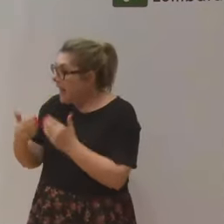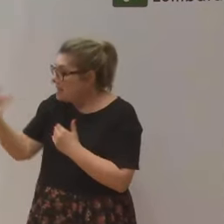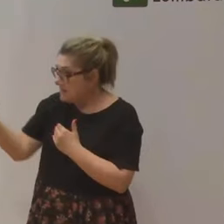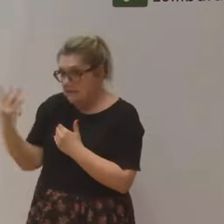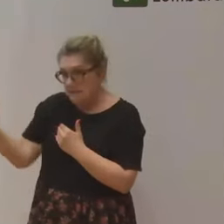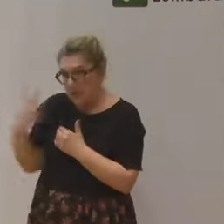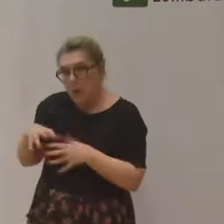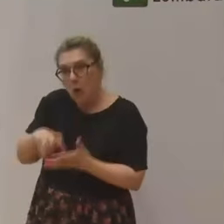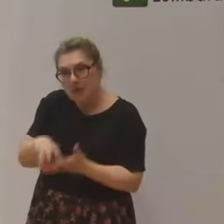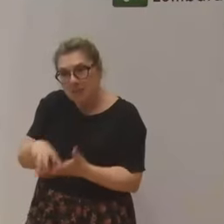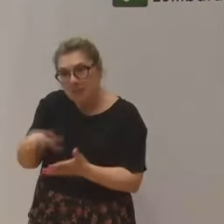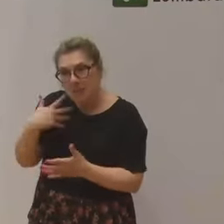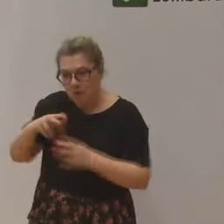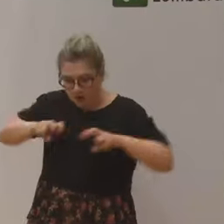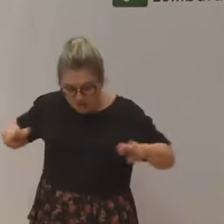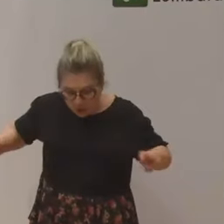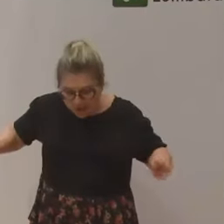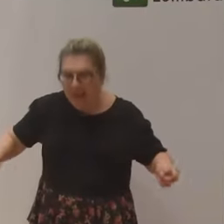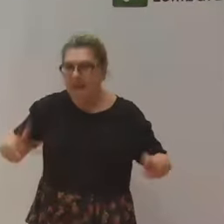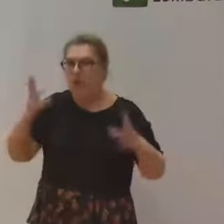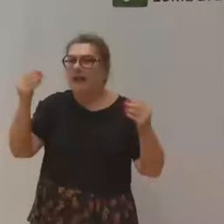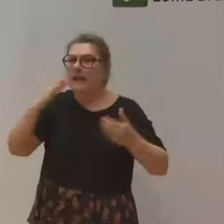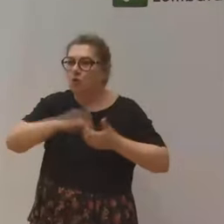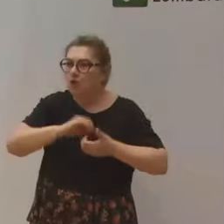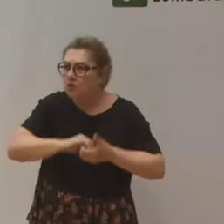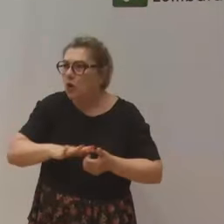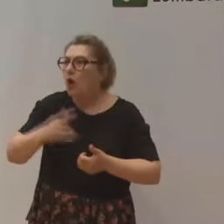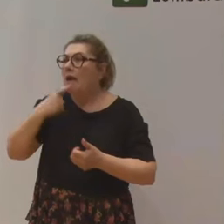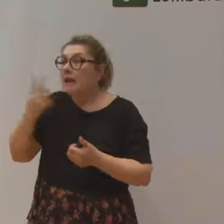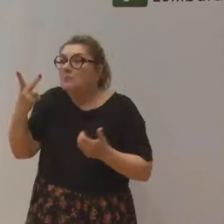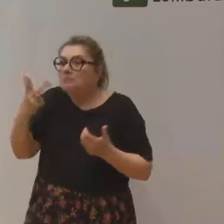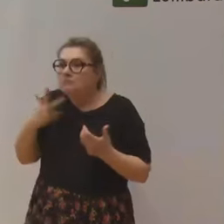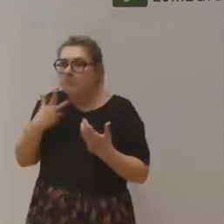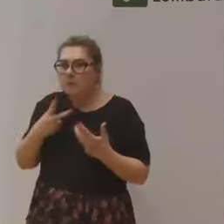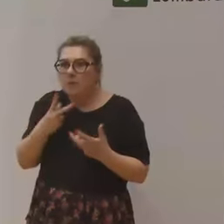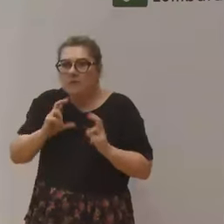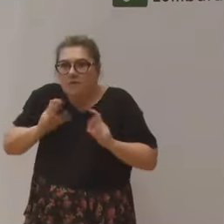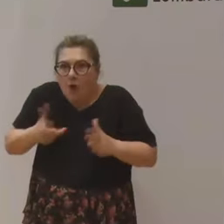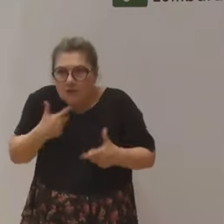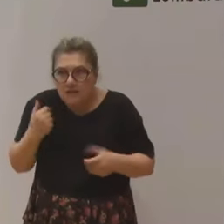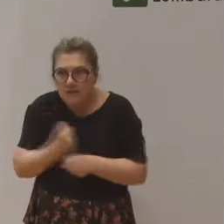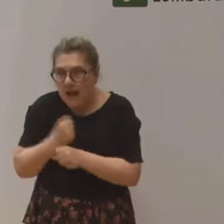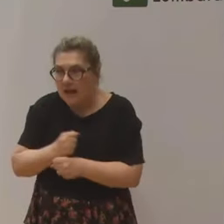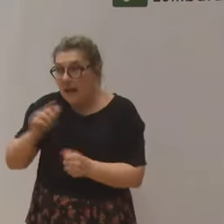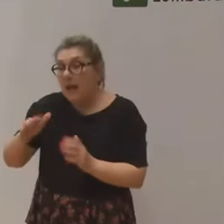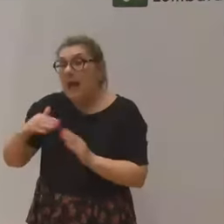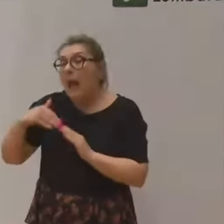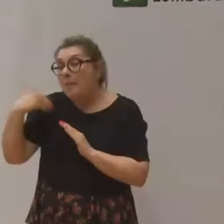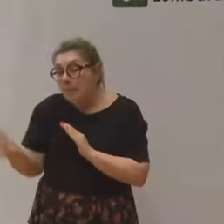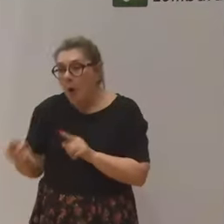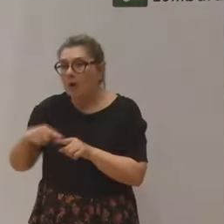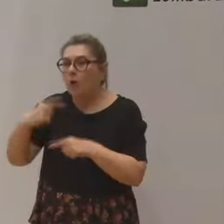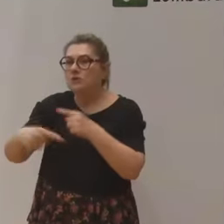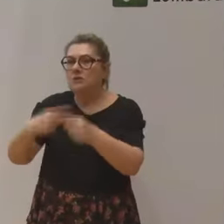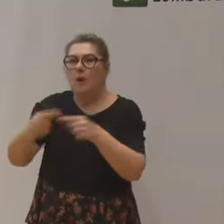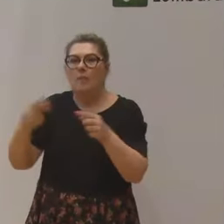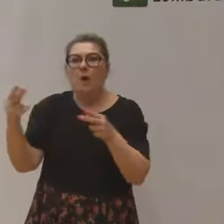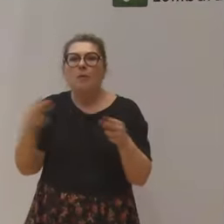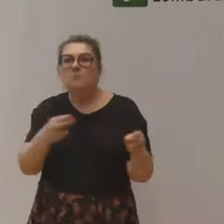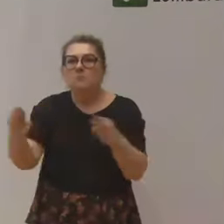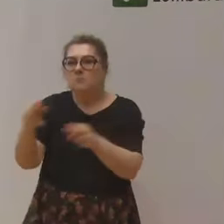vostro contributo, quello del tavolo tecnico, delle tante associazioni, di chi ci sta provando. E dall'altra parte continuiamo anche i percorsi